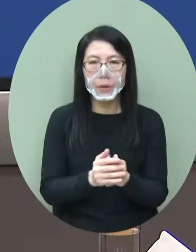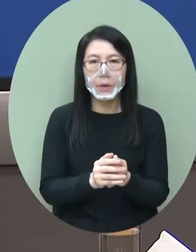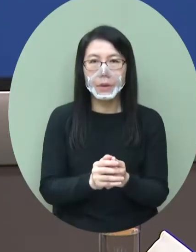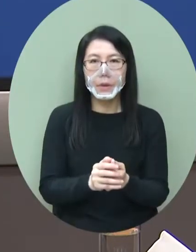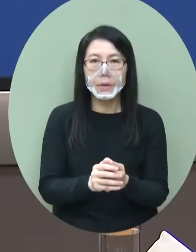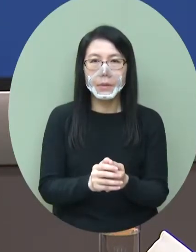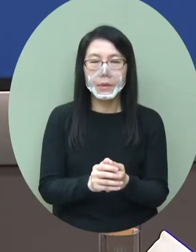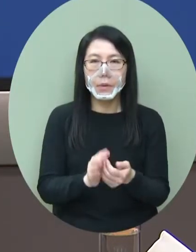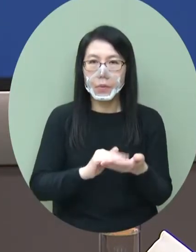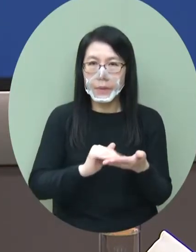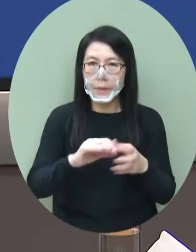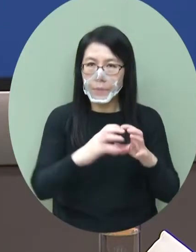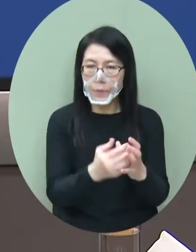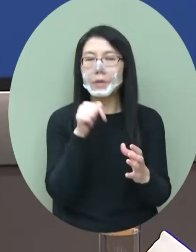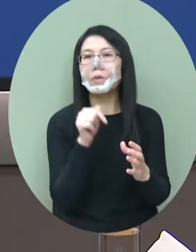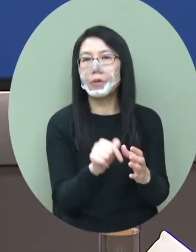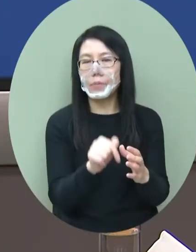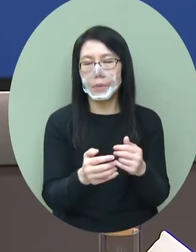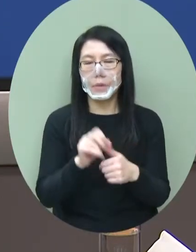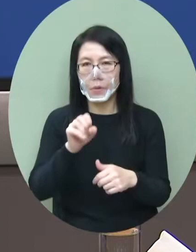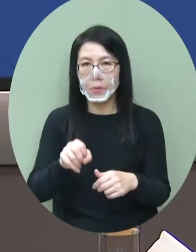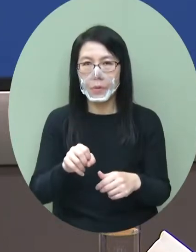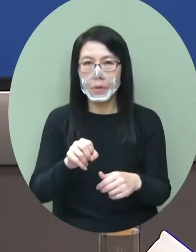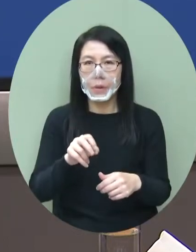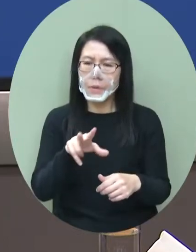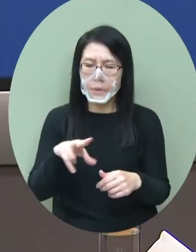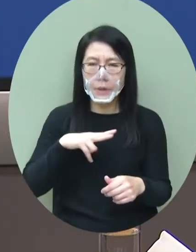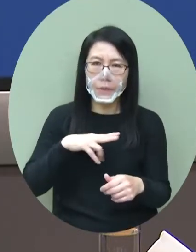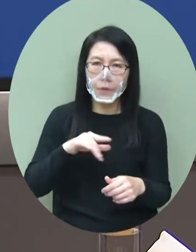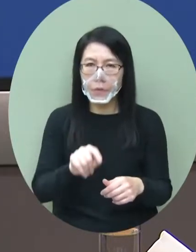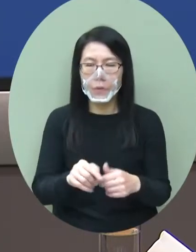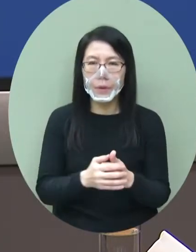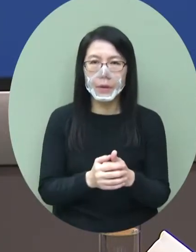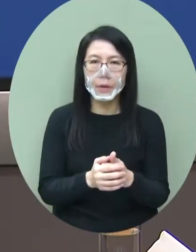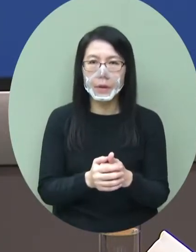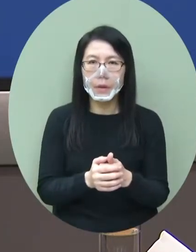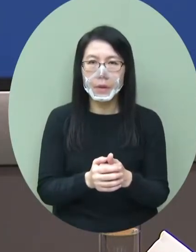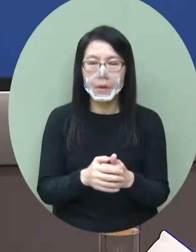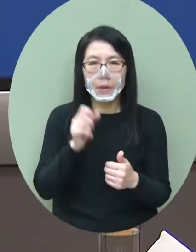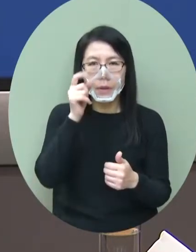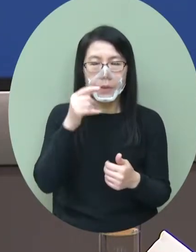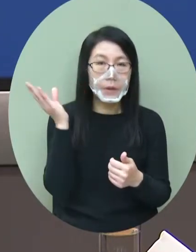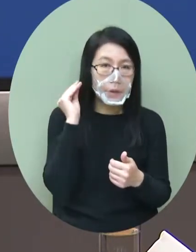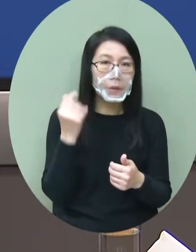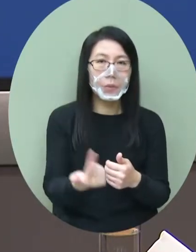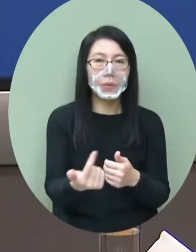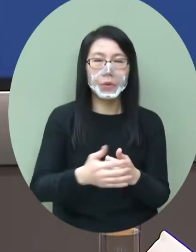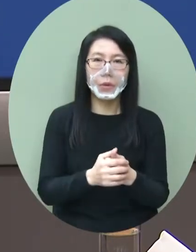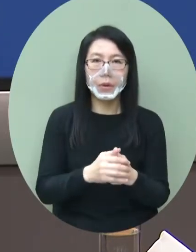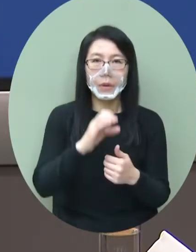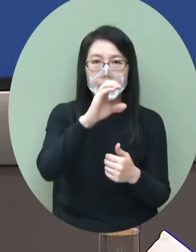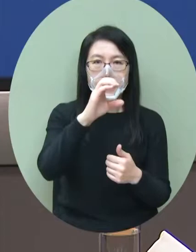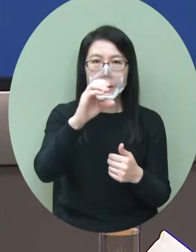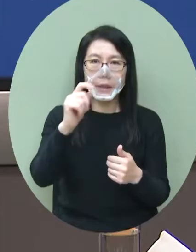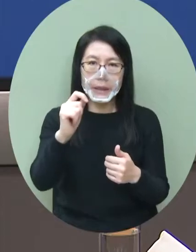估，都是得到卫生当局认为，在这样的情况下呢，尤其是大家以前